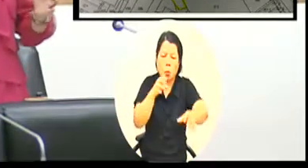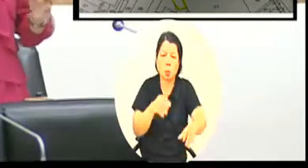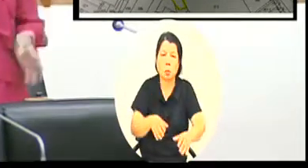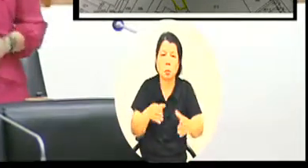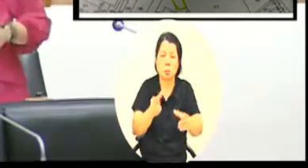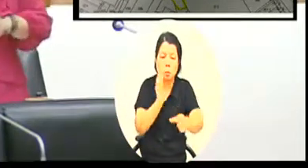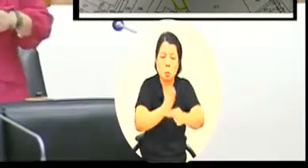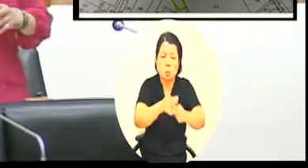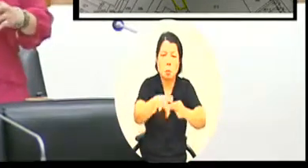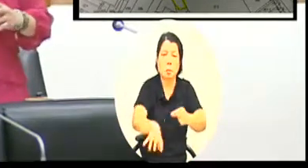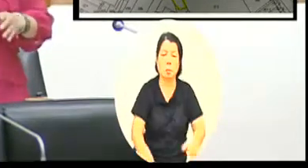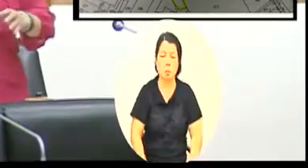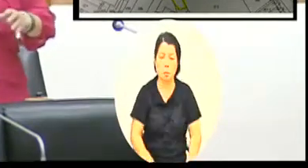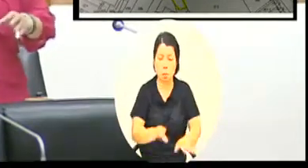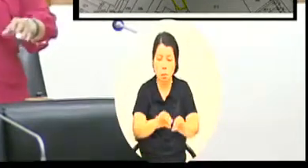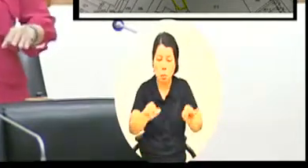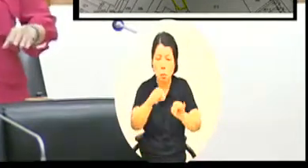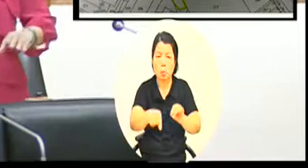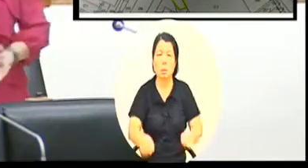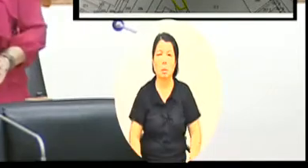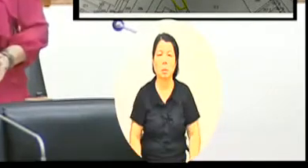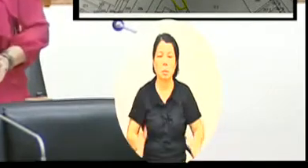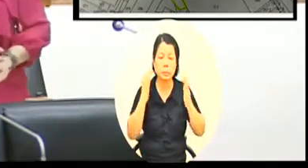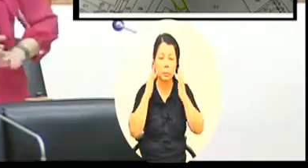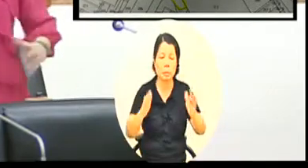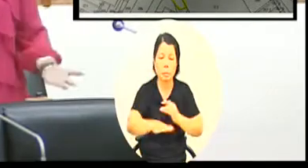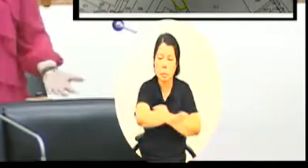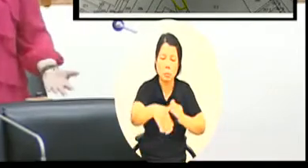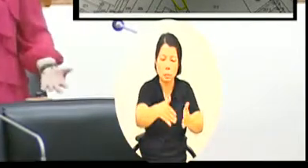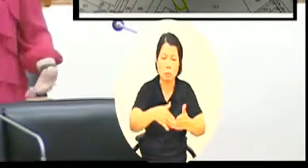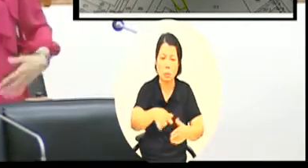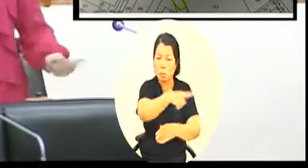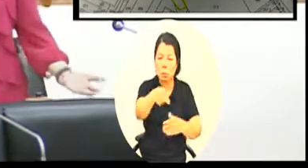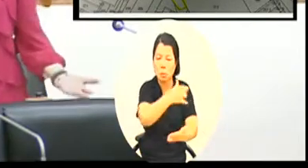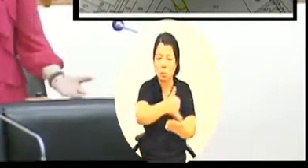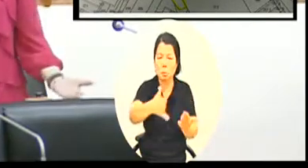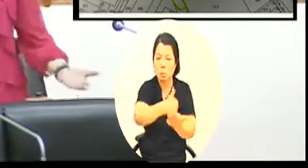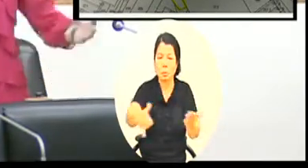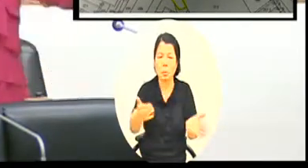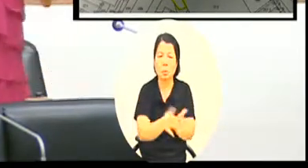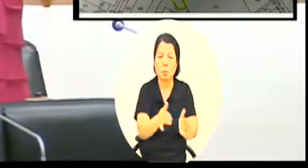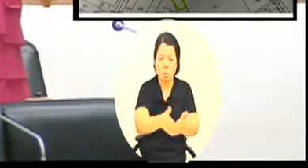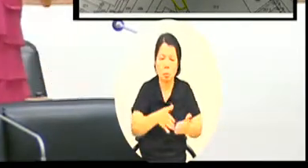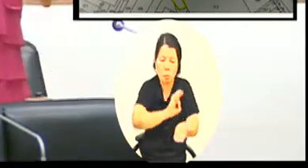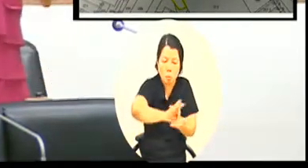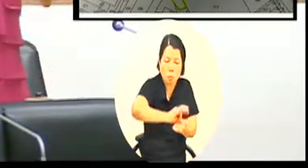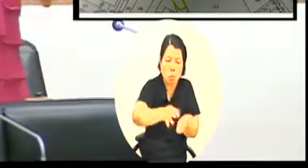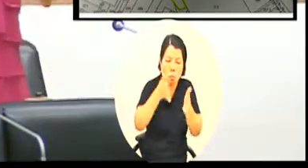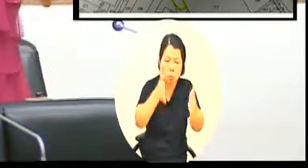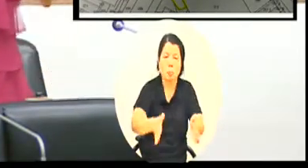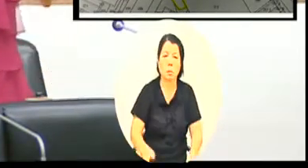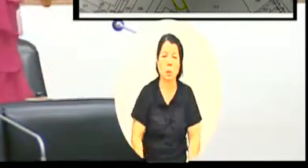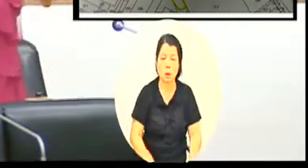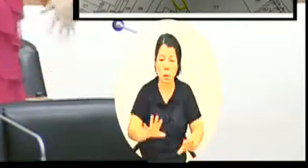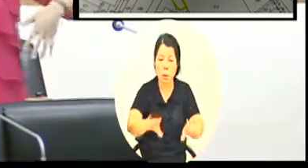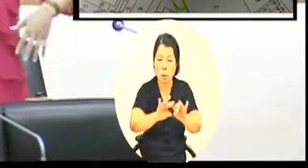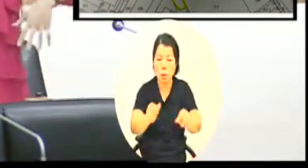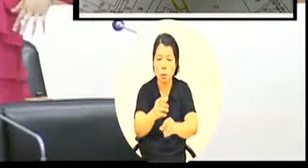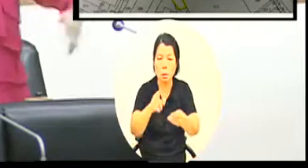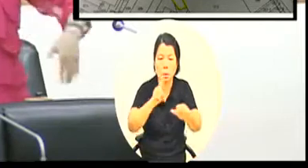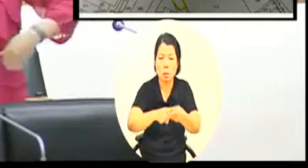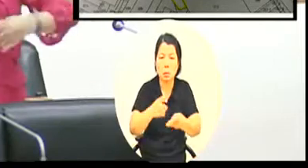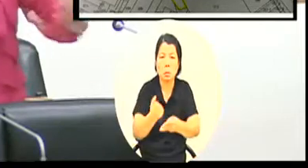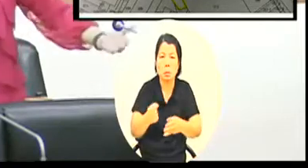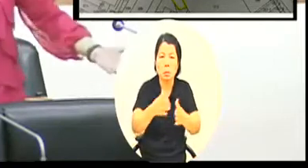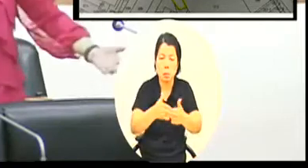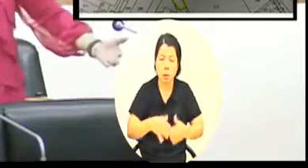土地要赶快。市场给他退场之后要利用啊，利用问题是你现在地主他认为说他那边的市价